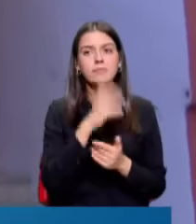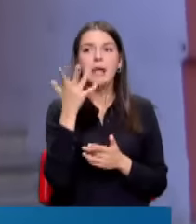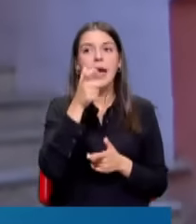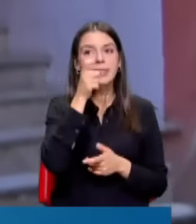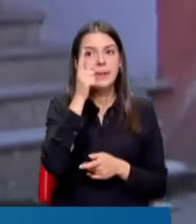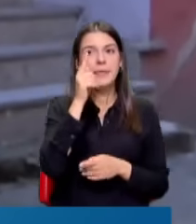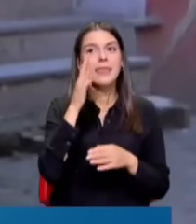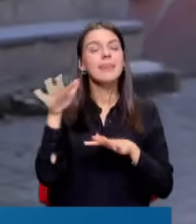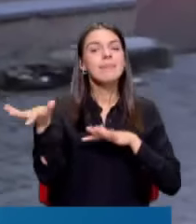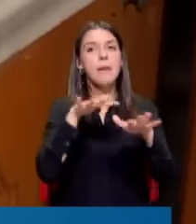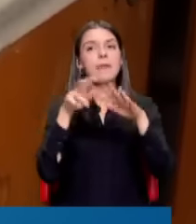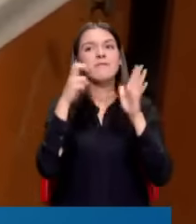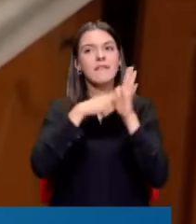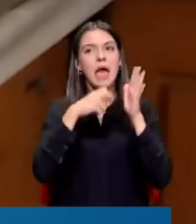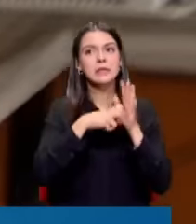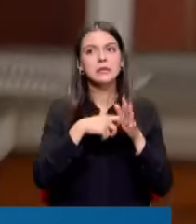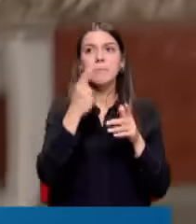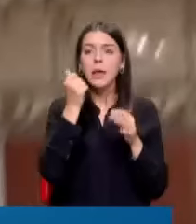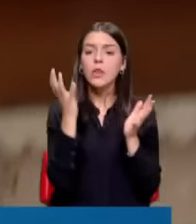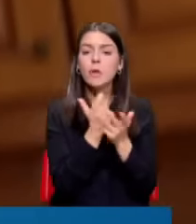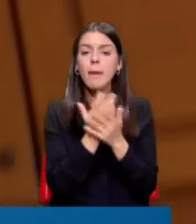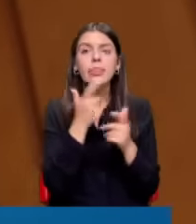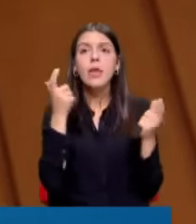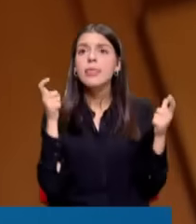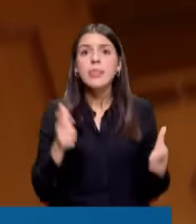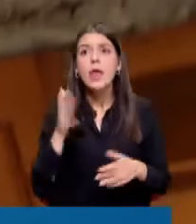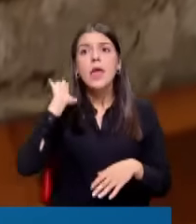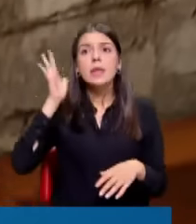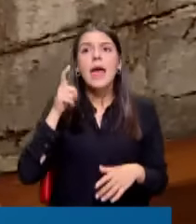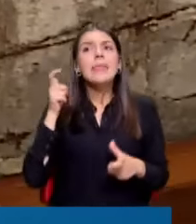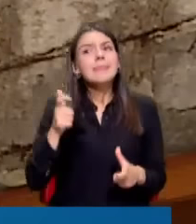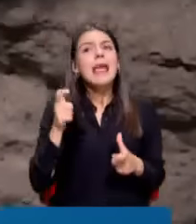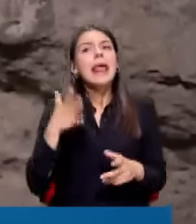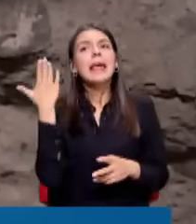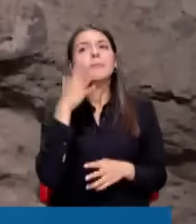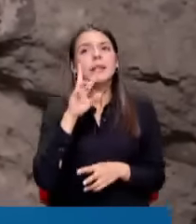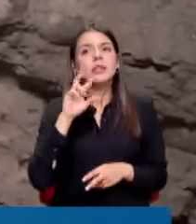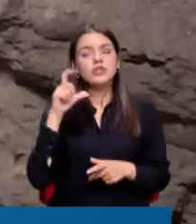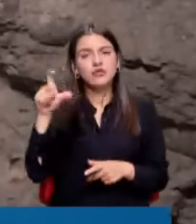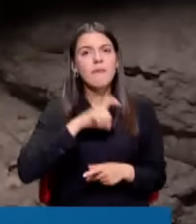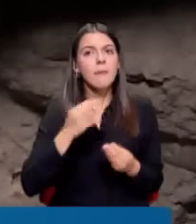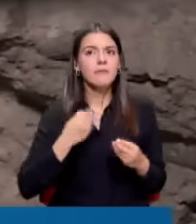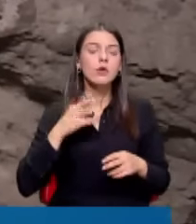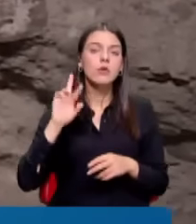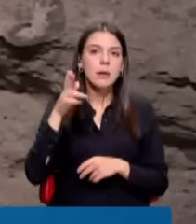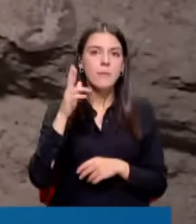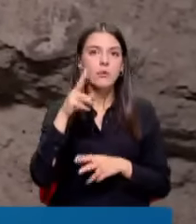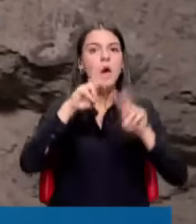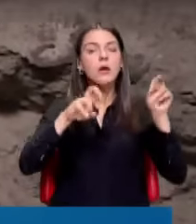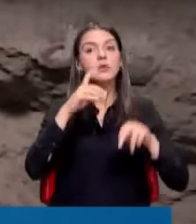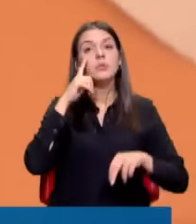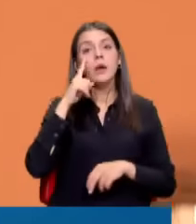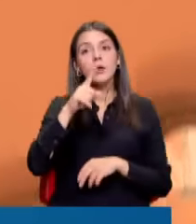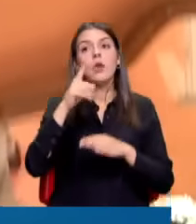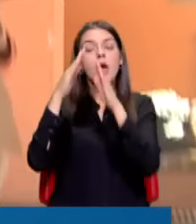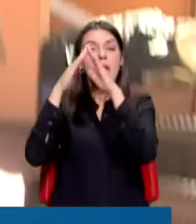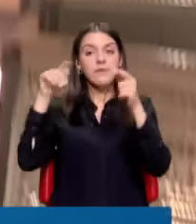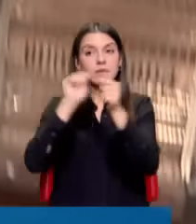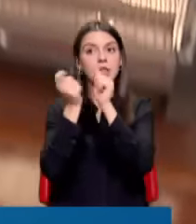deprem vergisi elde edilen gelir nereye gitti sorusuna nereye gitmedi cevabı veriliyor raporda. Araştırmaya göre yapı stoğunu iyileştirmek